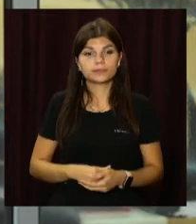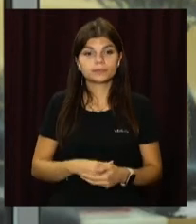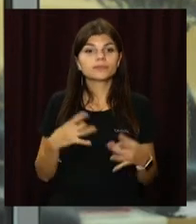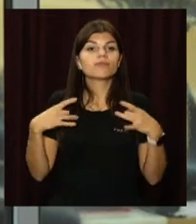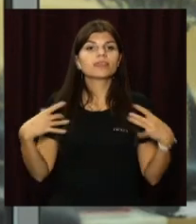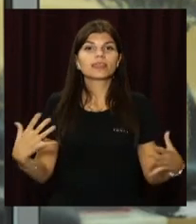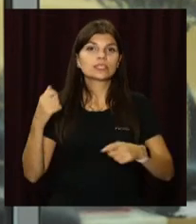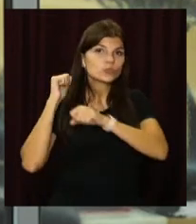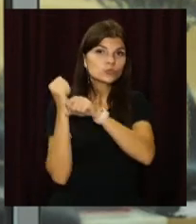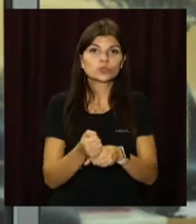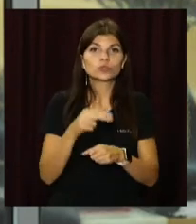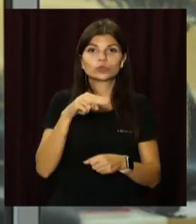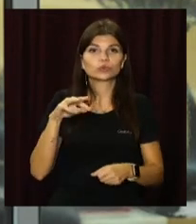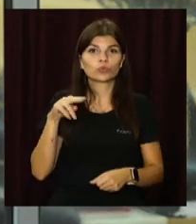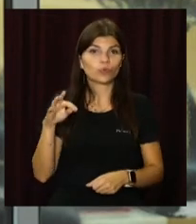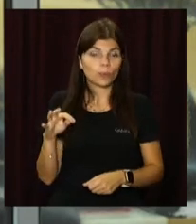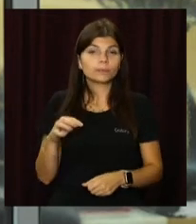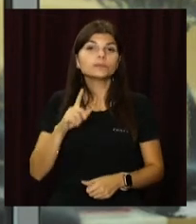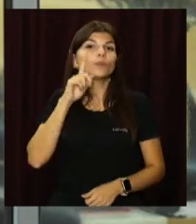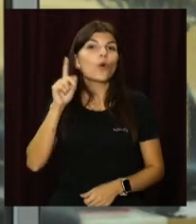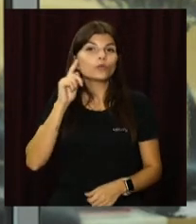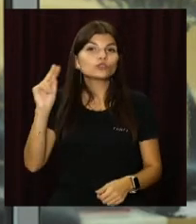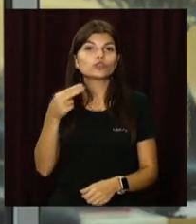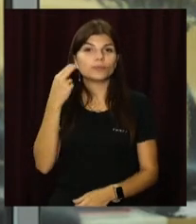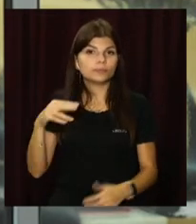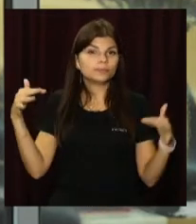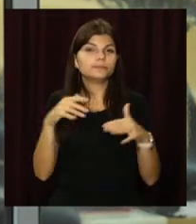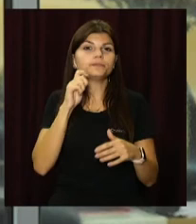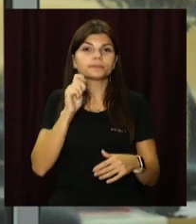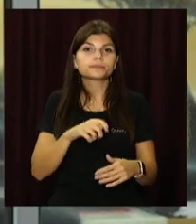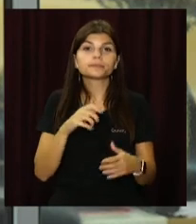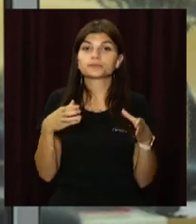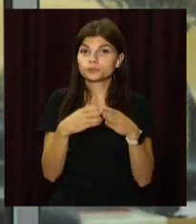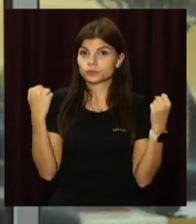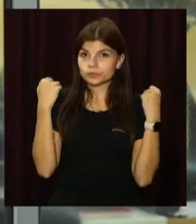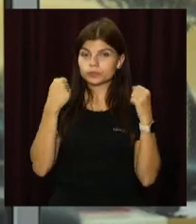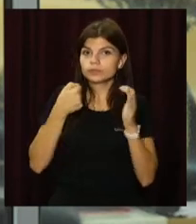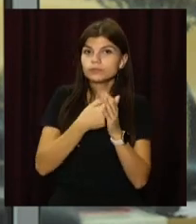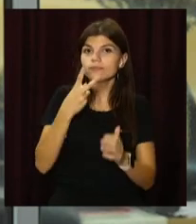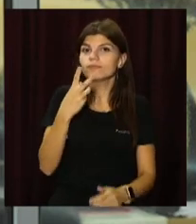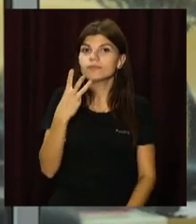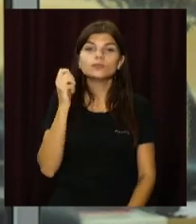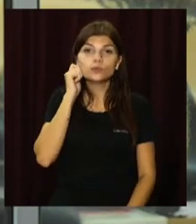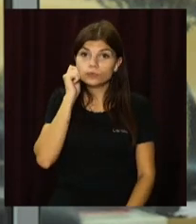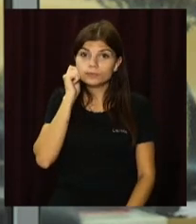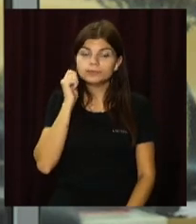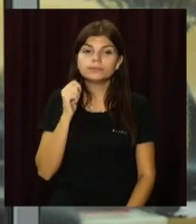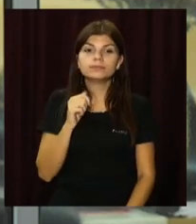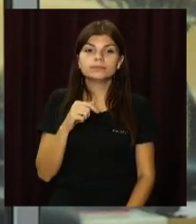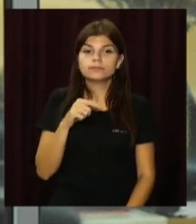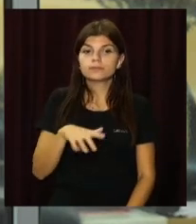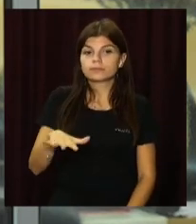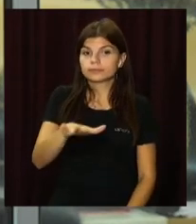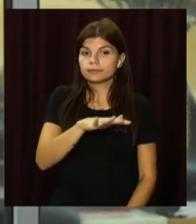Свято дзюдо у Дніпрі. У місті стартував молодіжний чемпіонат України серед спортсменів до 23 років. На